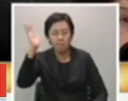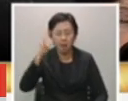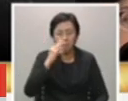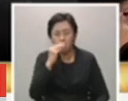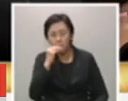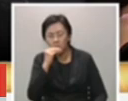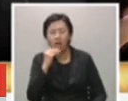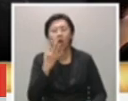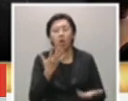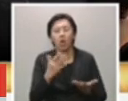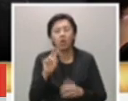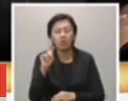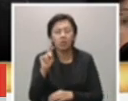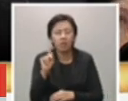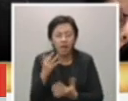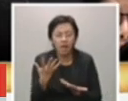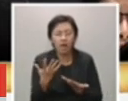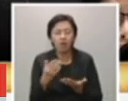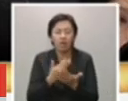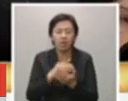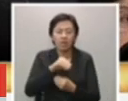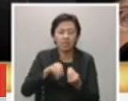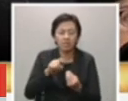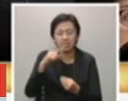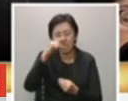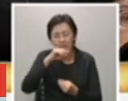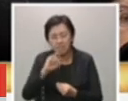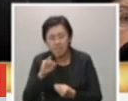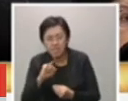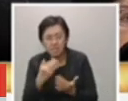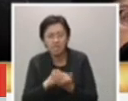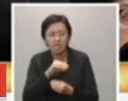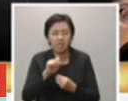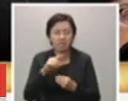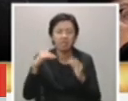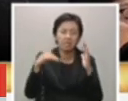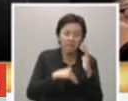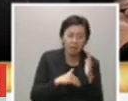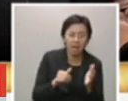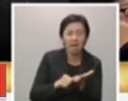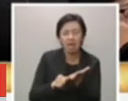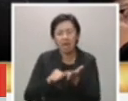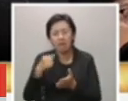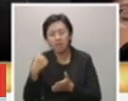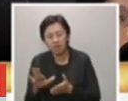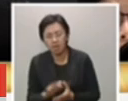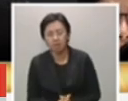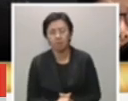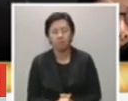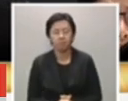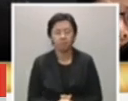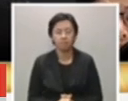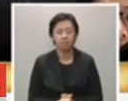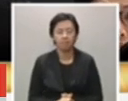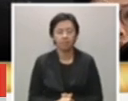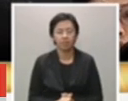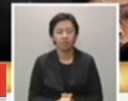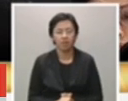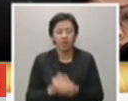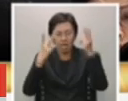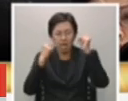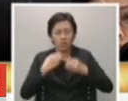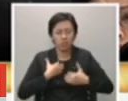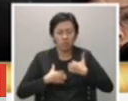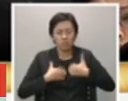งตามหน้าสื่อเรื่องเศรษฐกิจไทยตกต่ำเศรษฐกิจไทยไม่ดีท่านแก้เศรษฐกิจไม่ได้เนี่ยท่านต้องเข้า